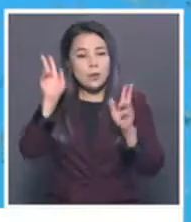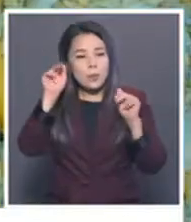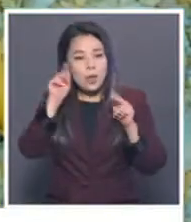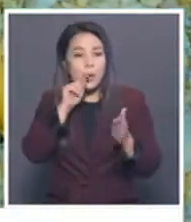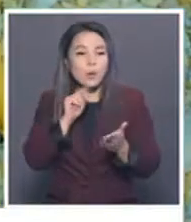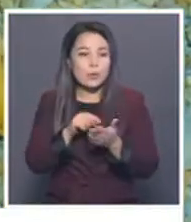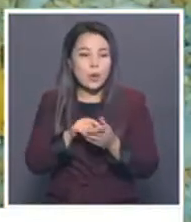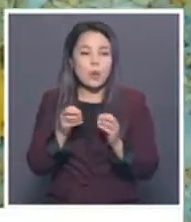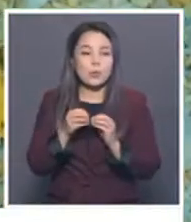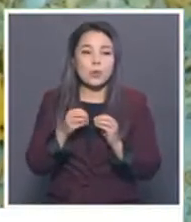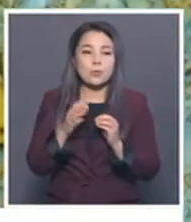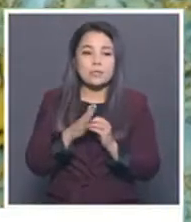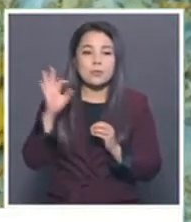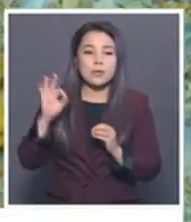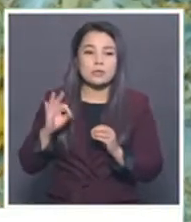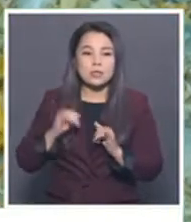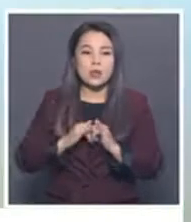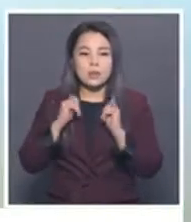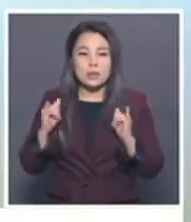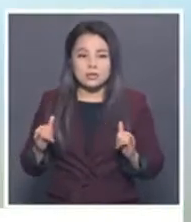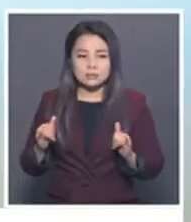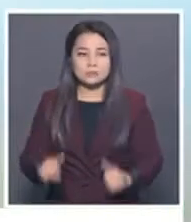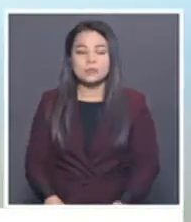құс 10-15%-ке дейін көбейген.